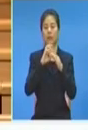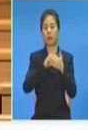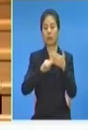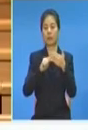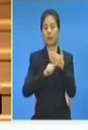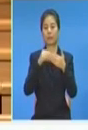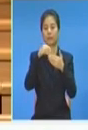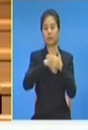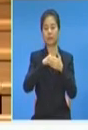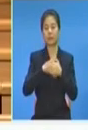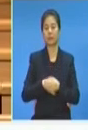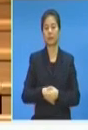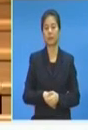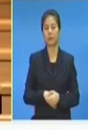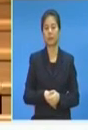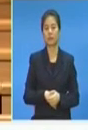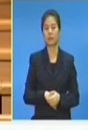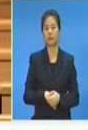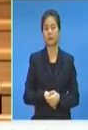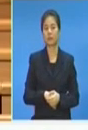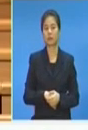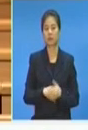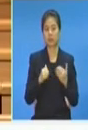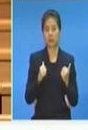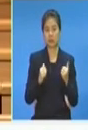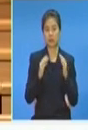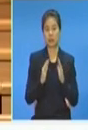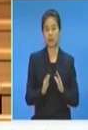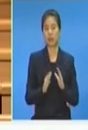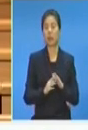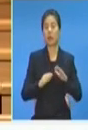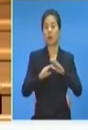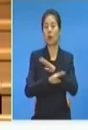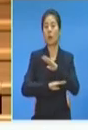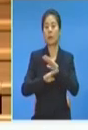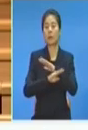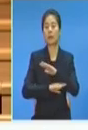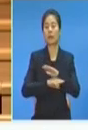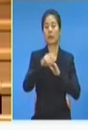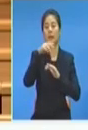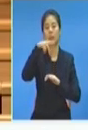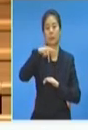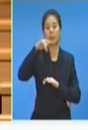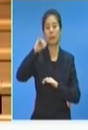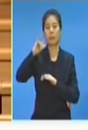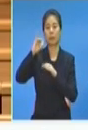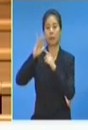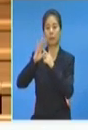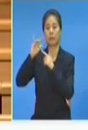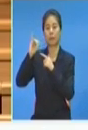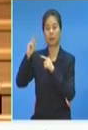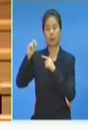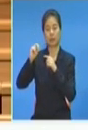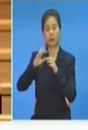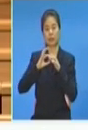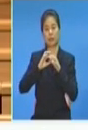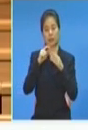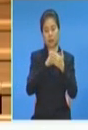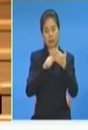เราคงใช้พยานบุคคลเป็นหลักในการพิสูจน์ความผิดในคดีที่เกี่ยวกับการเลือกตั้งไม่ว่า